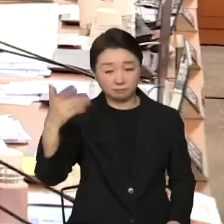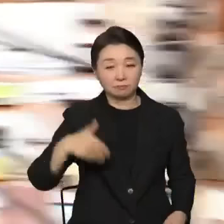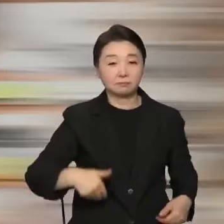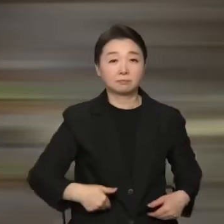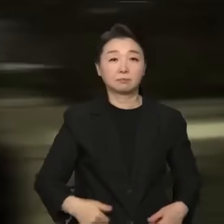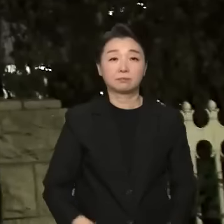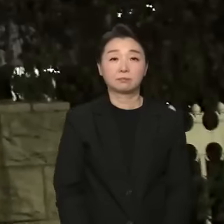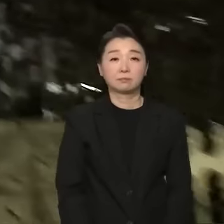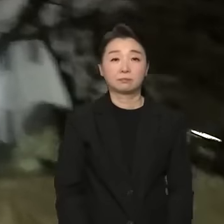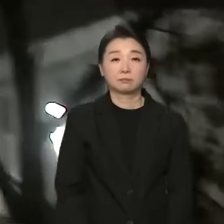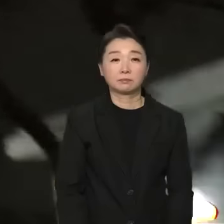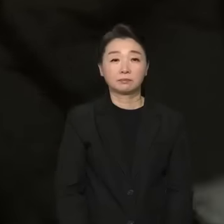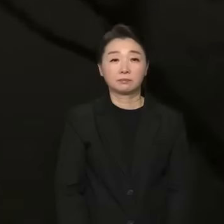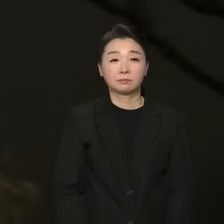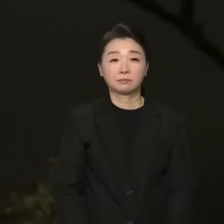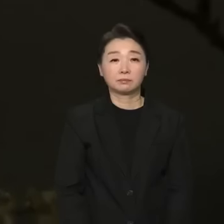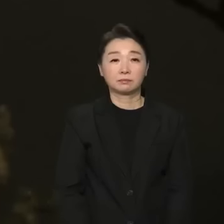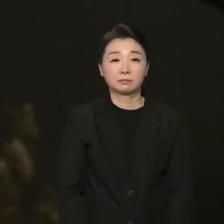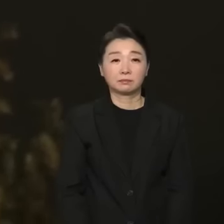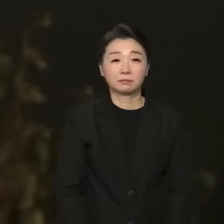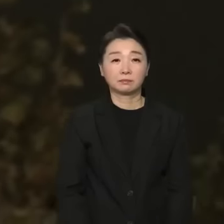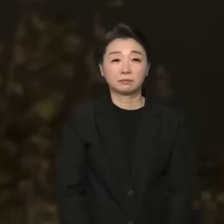밝혔습니다 jbc